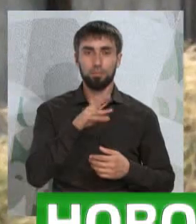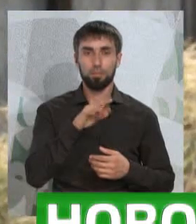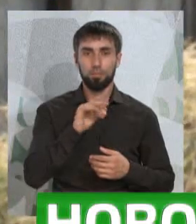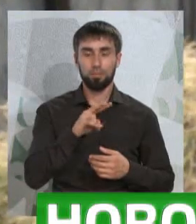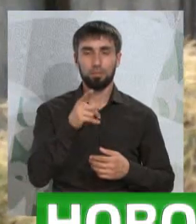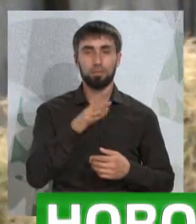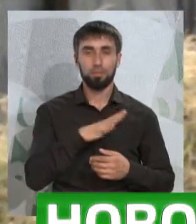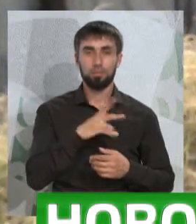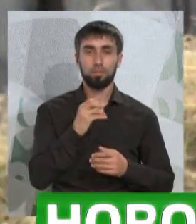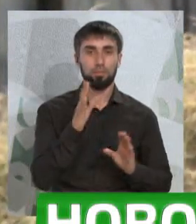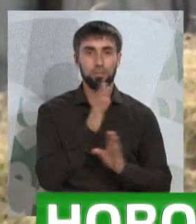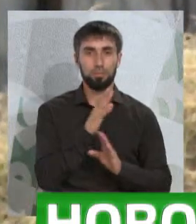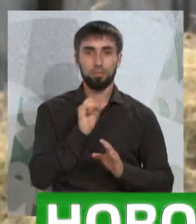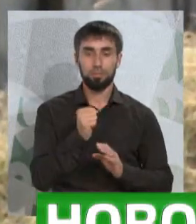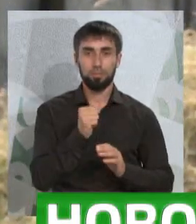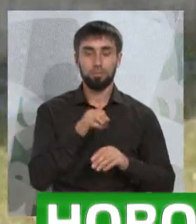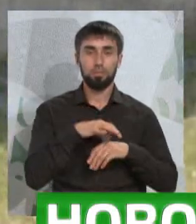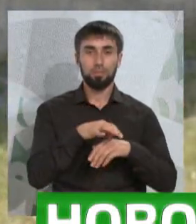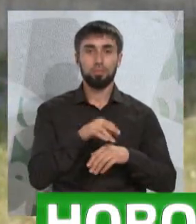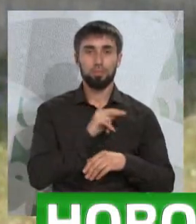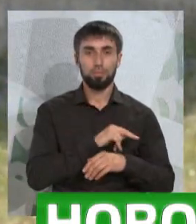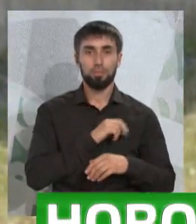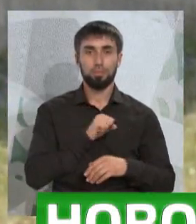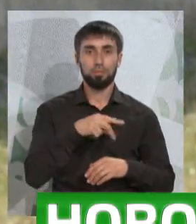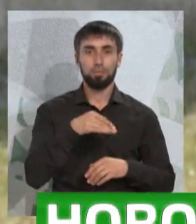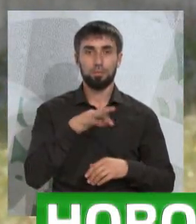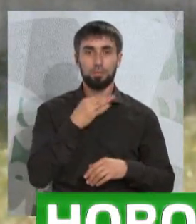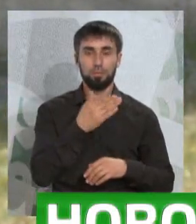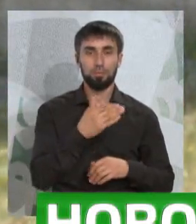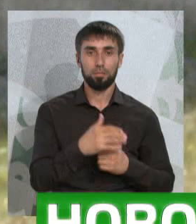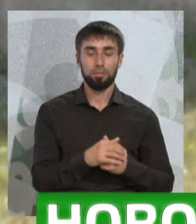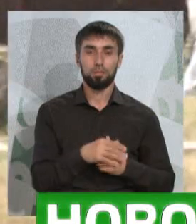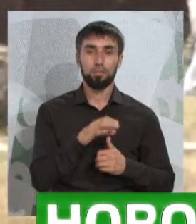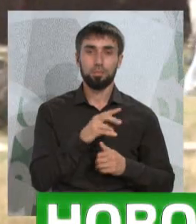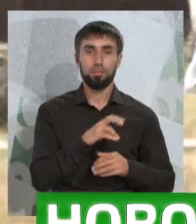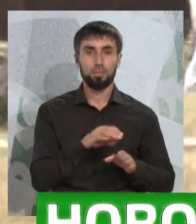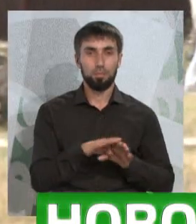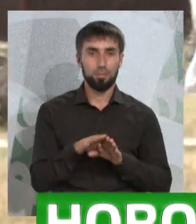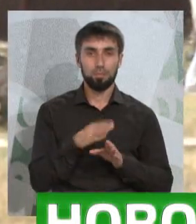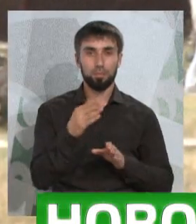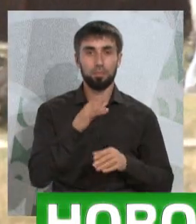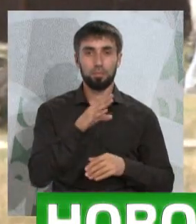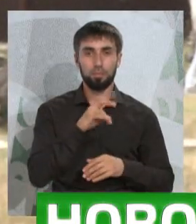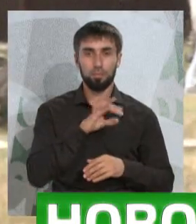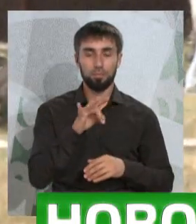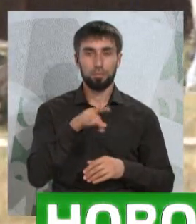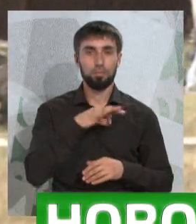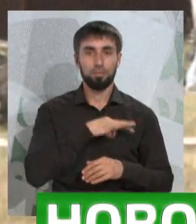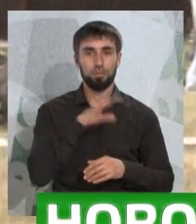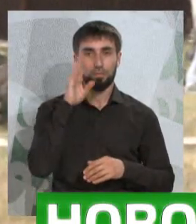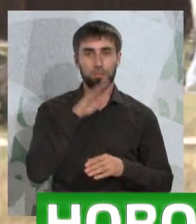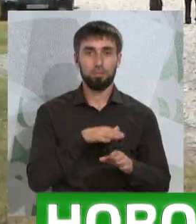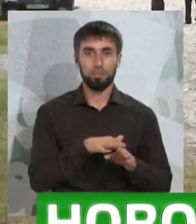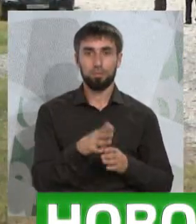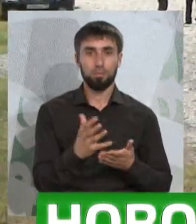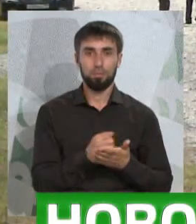это повлияла не погода, а проведенные работы на Альтиевском водозаборе. Тем не менее, этот напор не позволяет пользоваться водой в полной